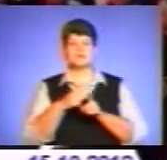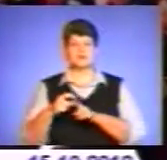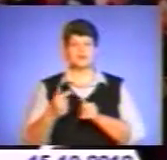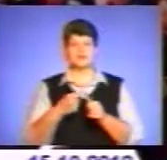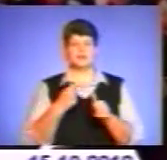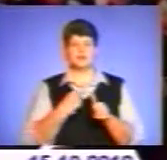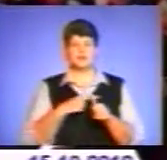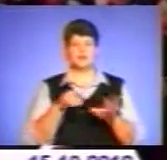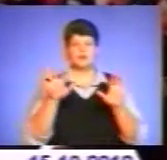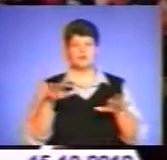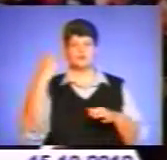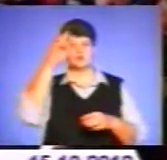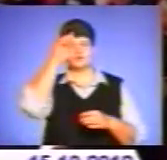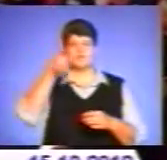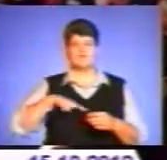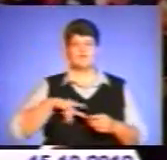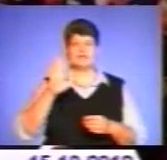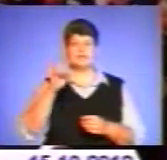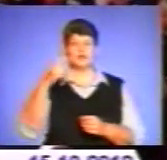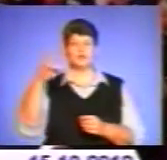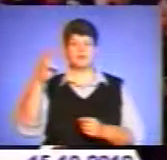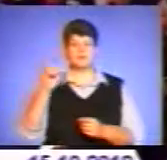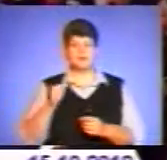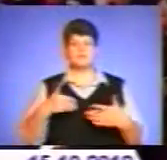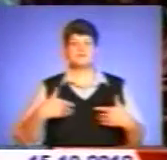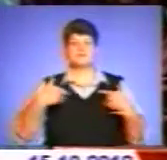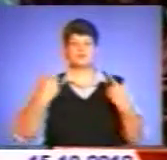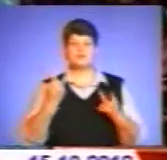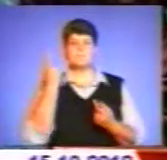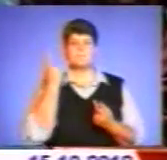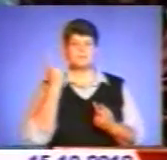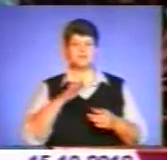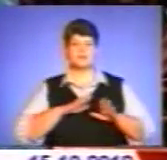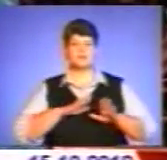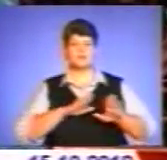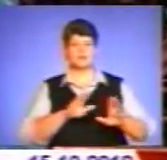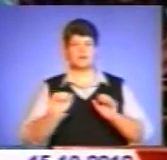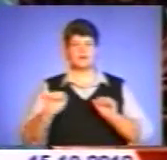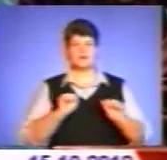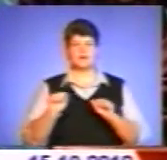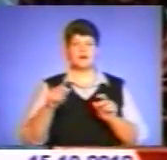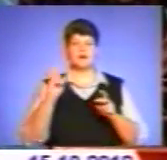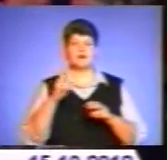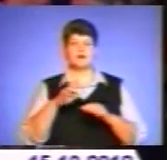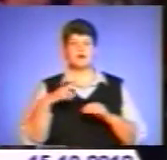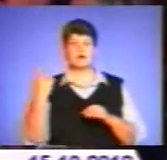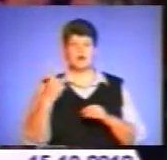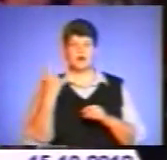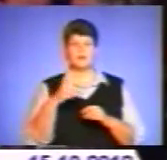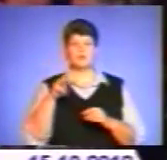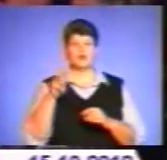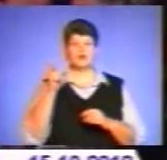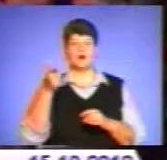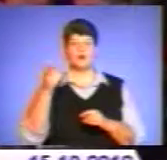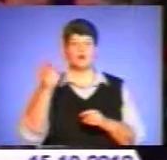обласної державної адміністрації Валентина Хоптяна звернувся перший заступник керівника краю Микола Головач. Він зазначив,